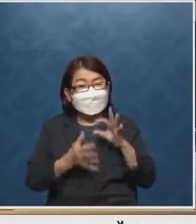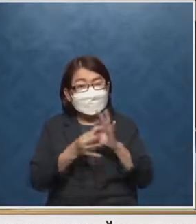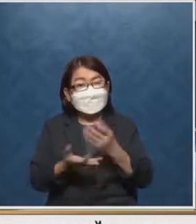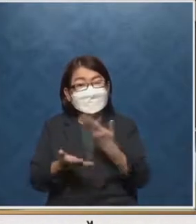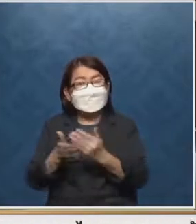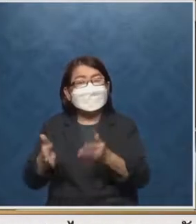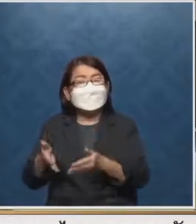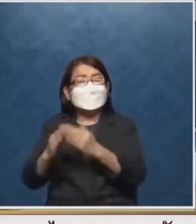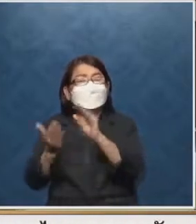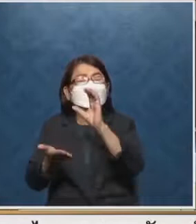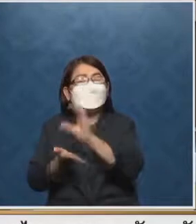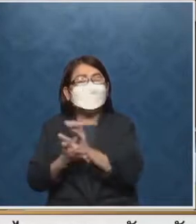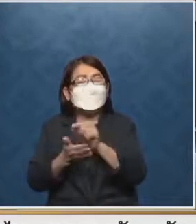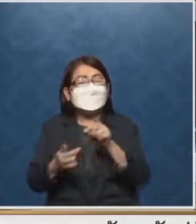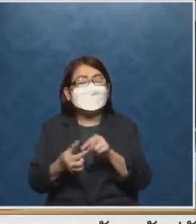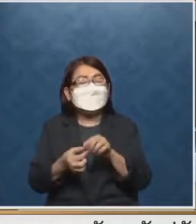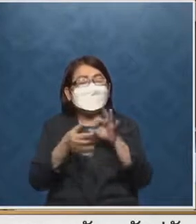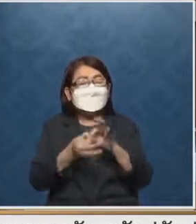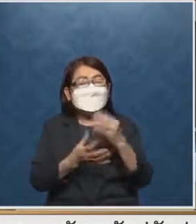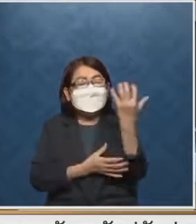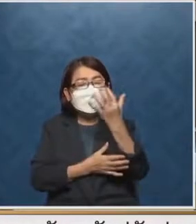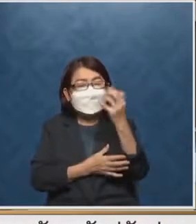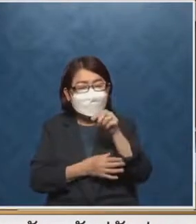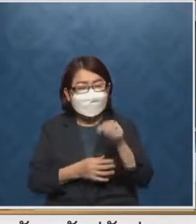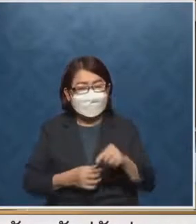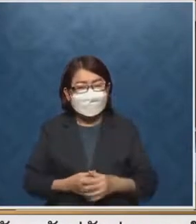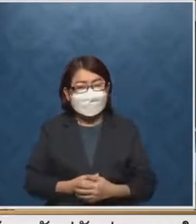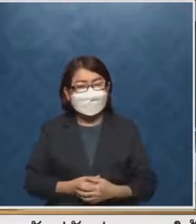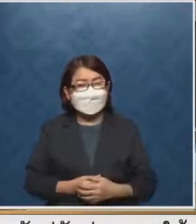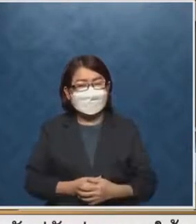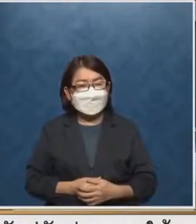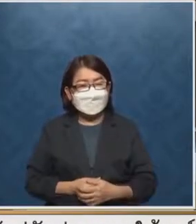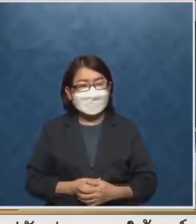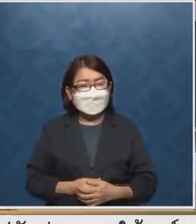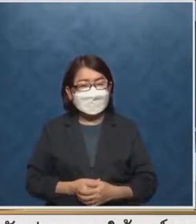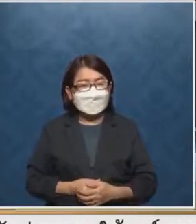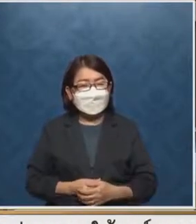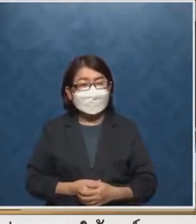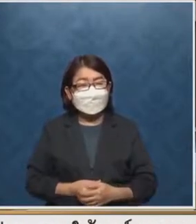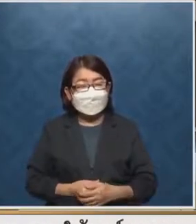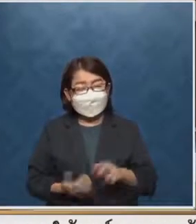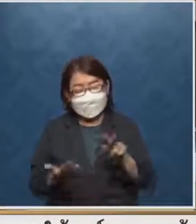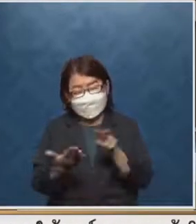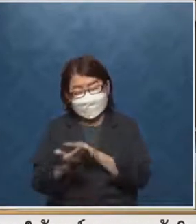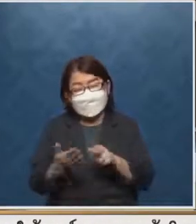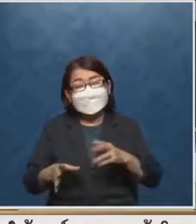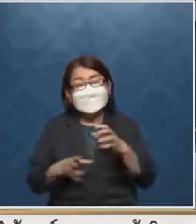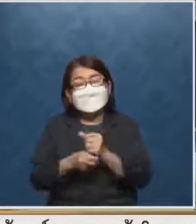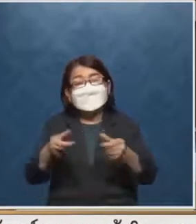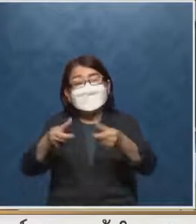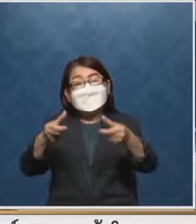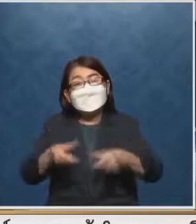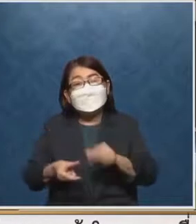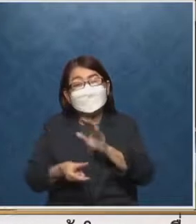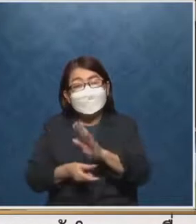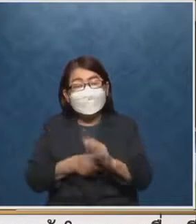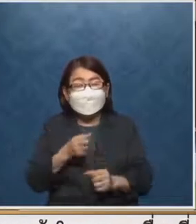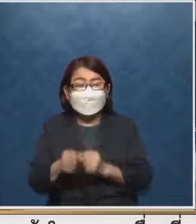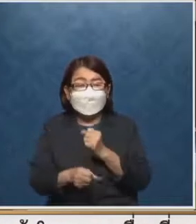ค์และสื่อปลอดภัยและสร้างสรรค์นะครับผมอ่านในรายงานของท่านนะครับปีพ.